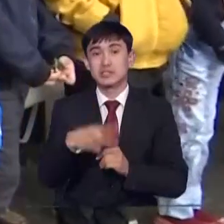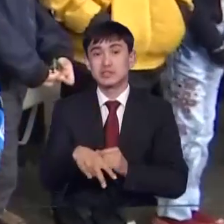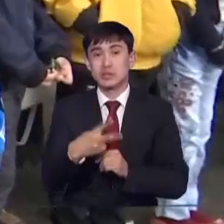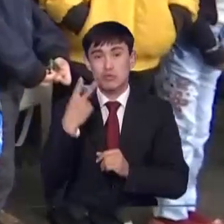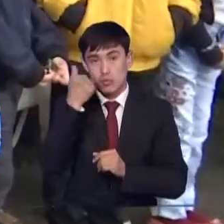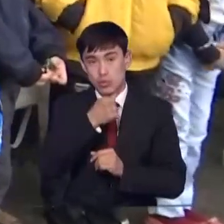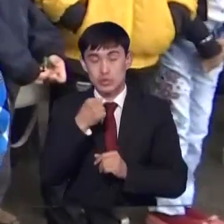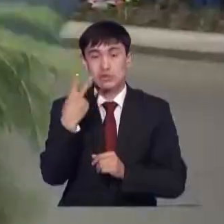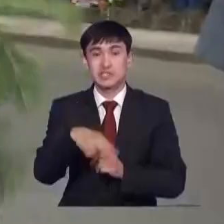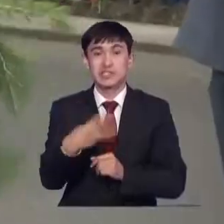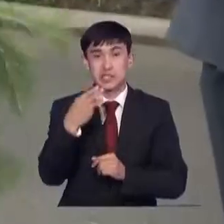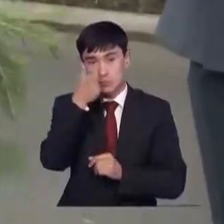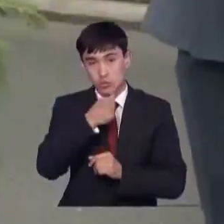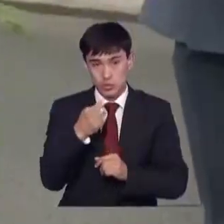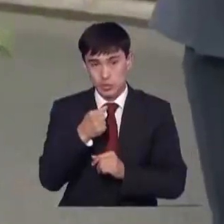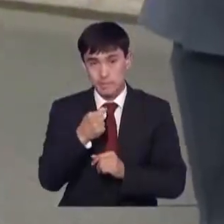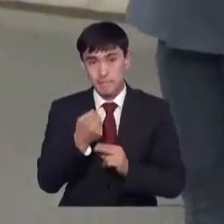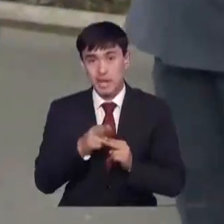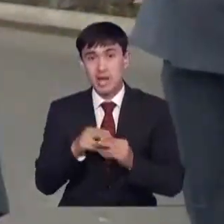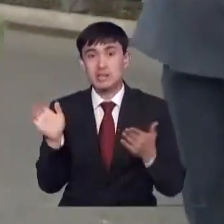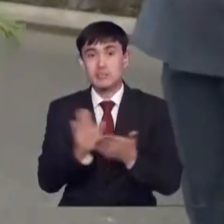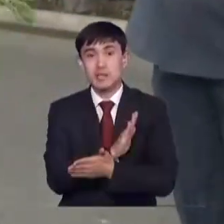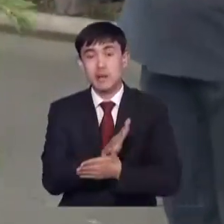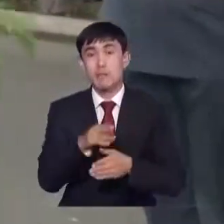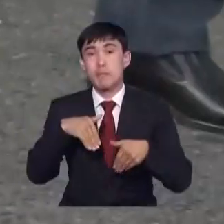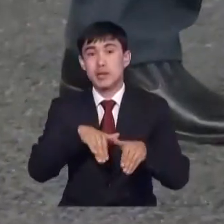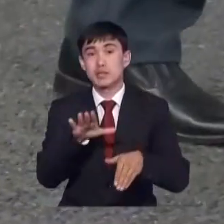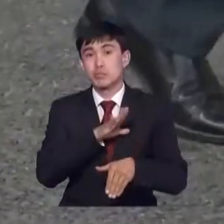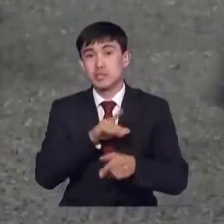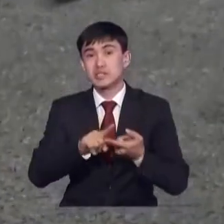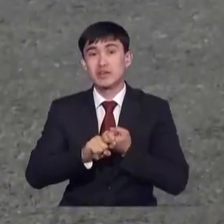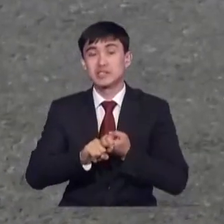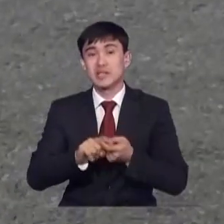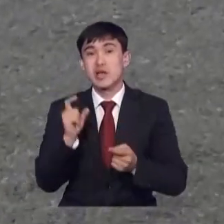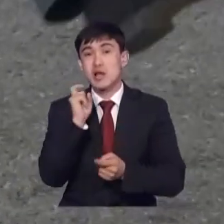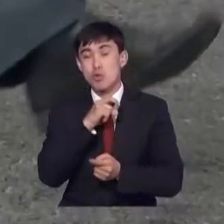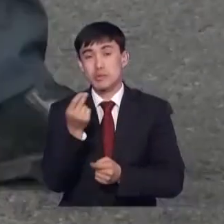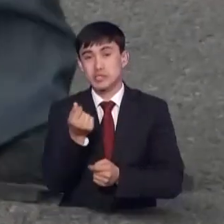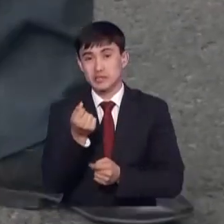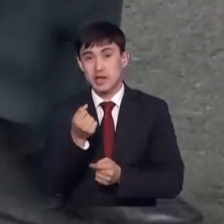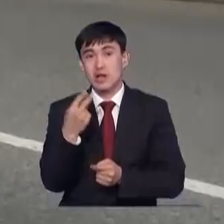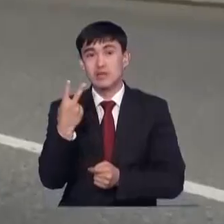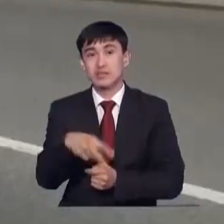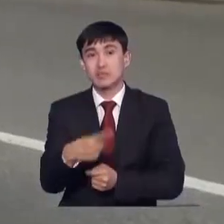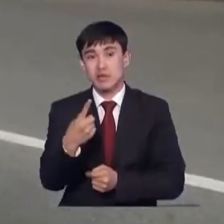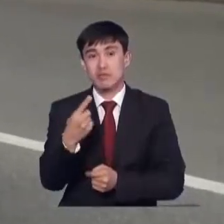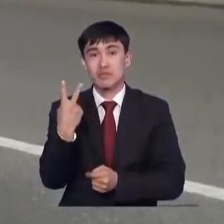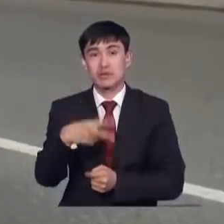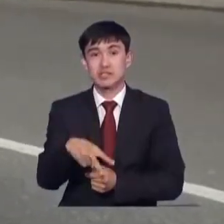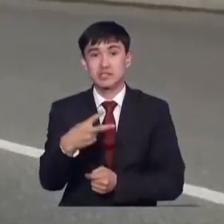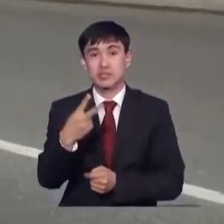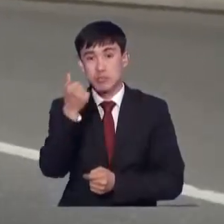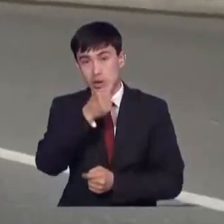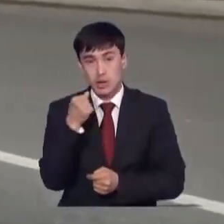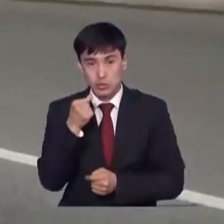2022 и 2023 годах отмена парадов была также связано с экономией средств а в 2021 и